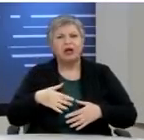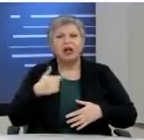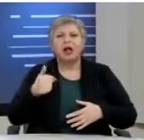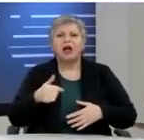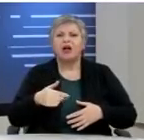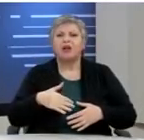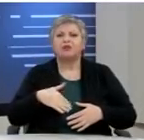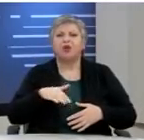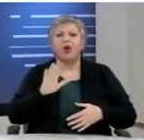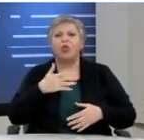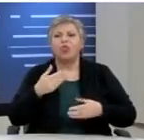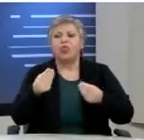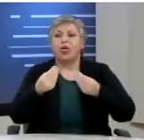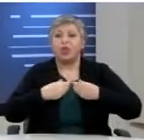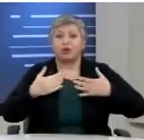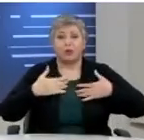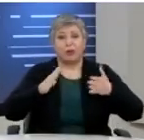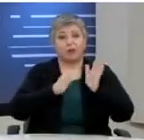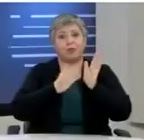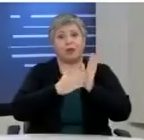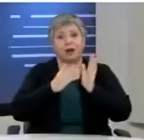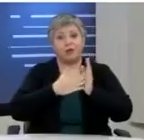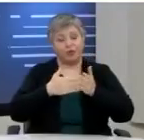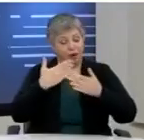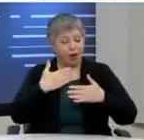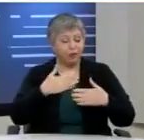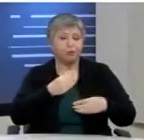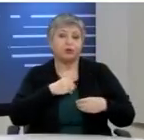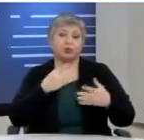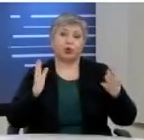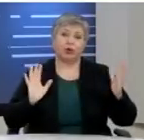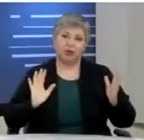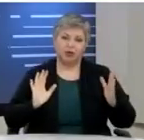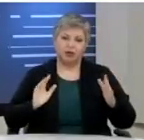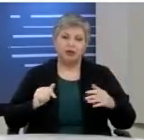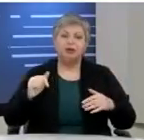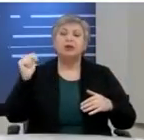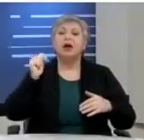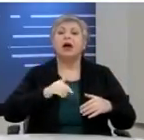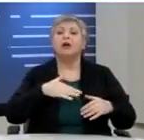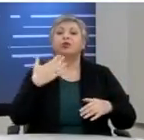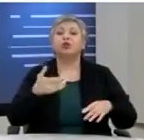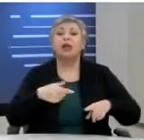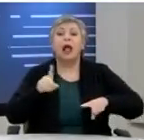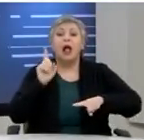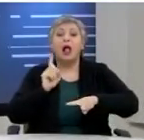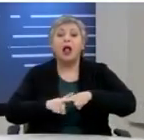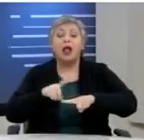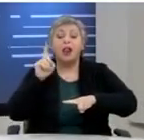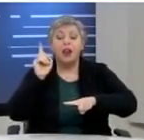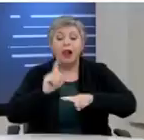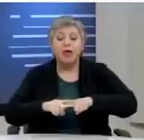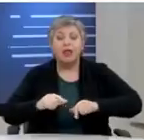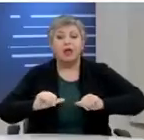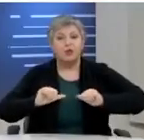ιστορία δεν θα δικαιώσει εμάς. Η ιστορία, αν κάνουμε το βήμα, θα δικαιώσει την Ελλάδα. Την Ελλάδα που τόλμησε, την Ελλάδα